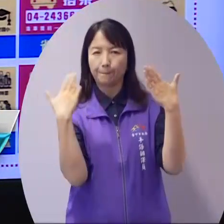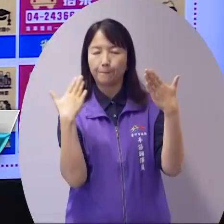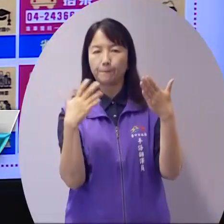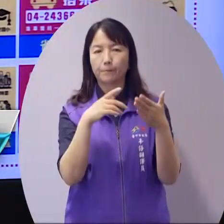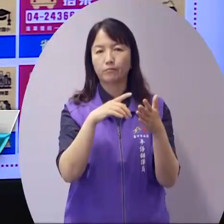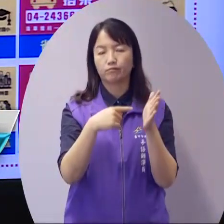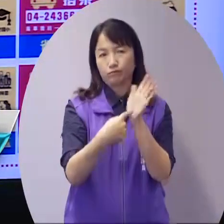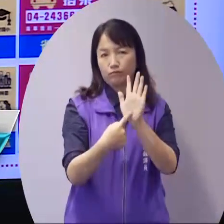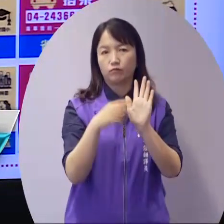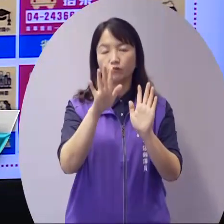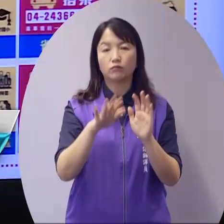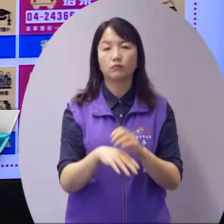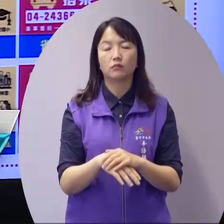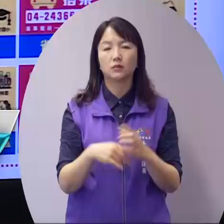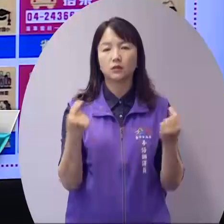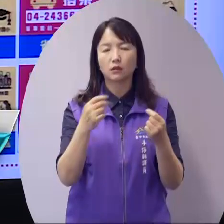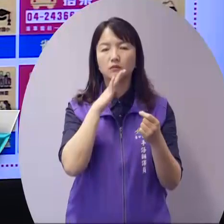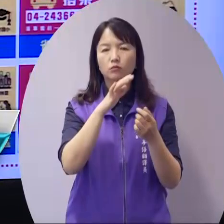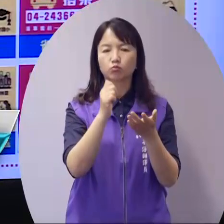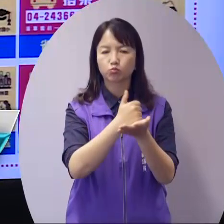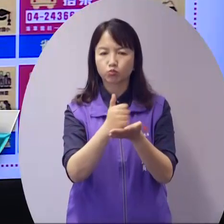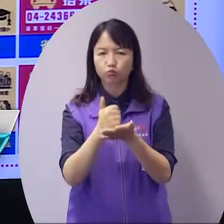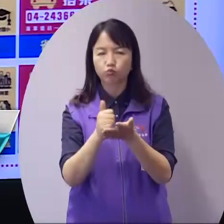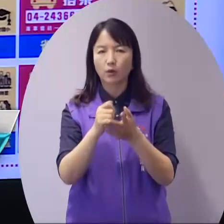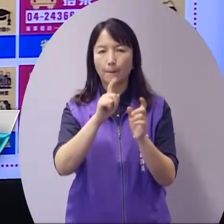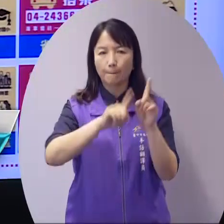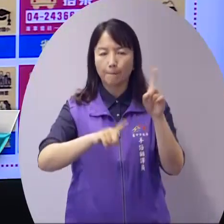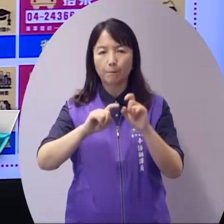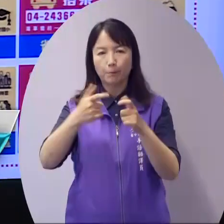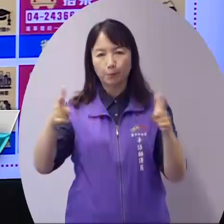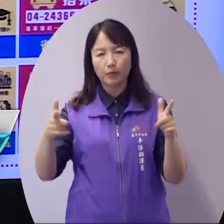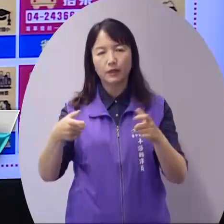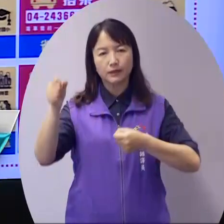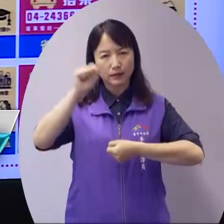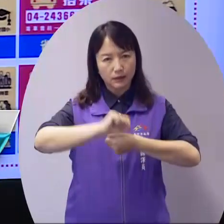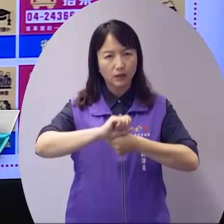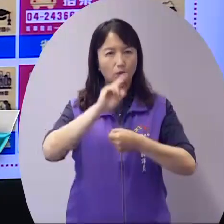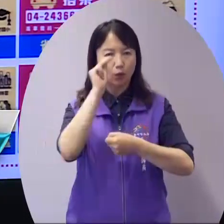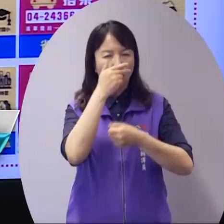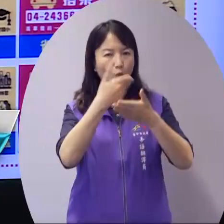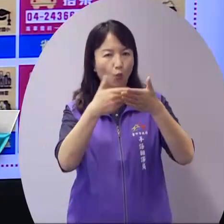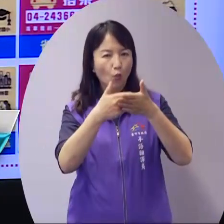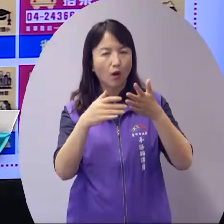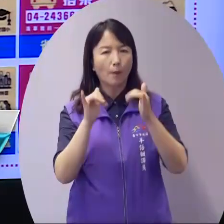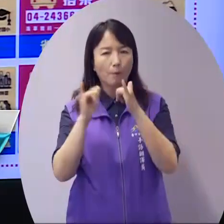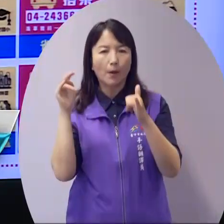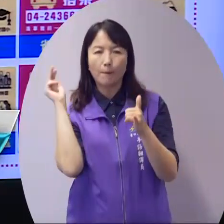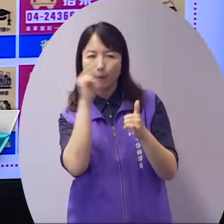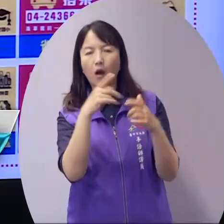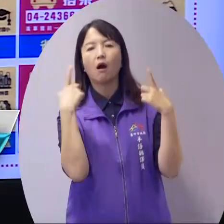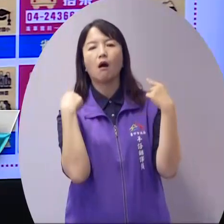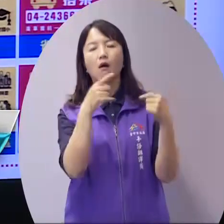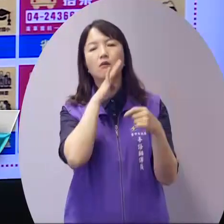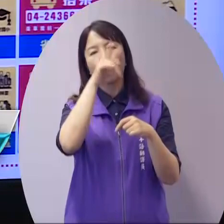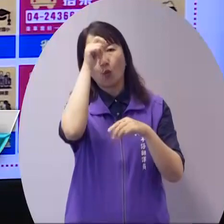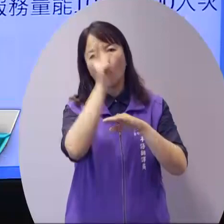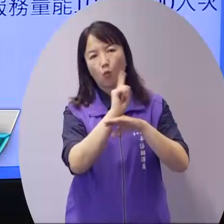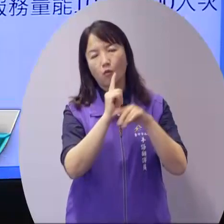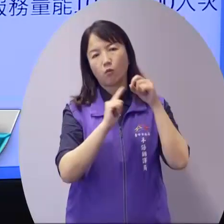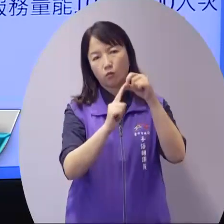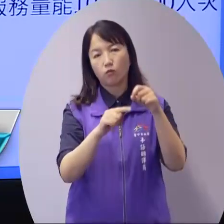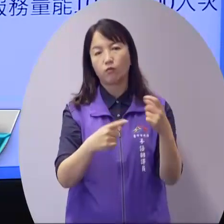些不同识别里面，因为运输系统的差异化，我们会再给它一些图像，让民众好去辨识跟记忆。下